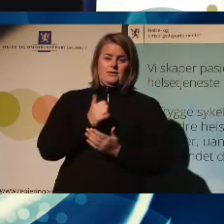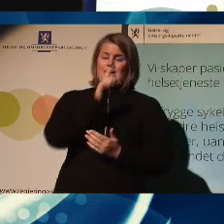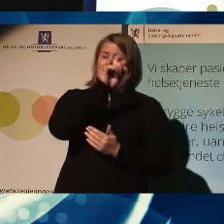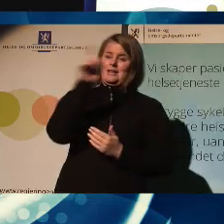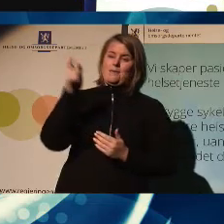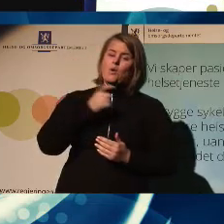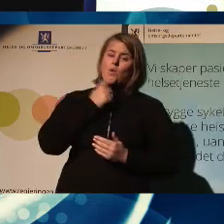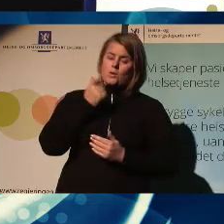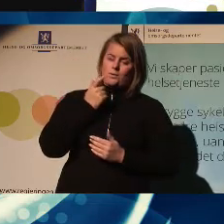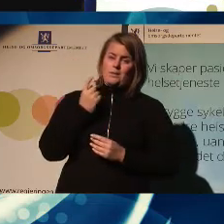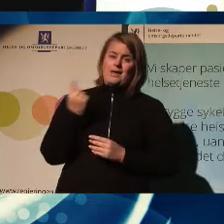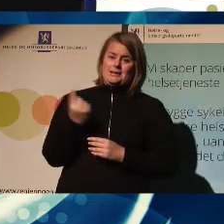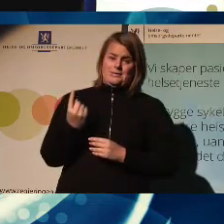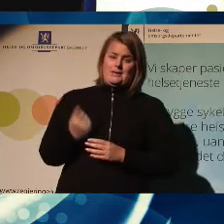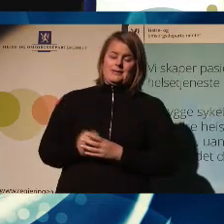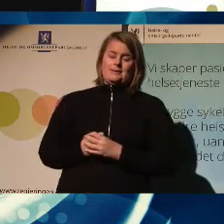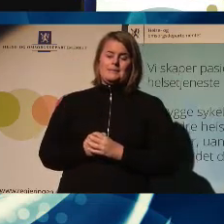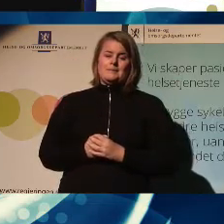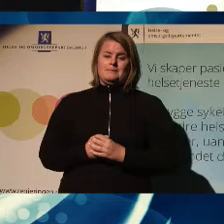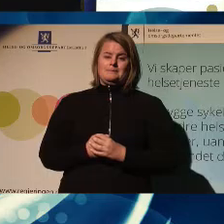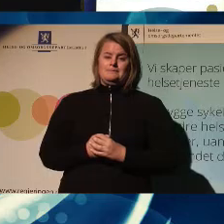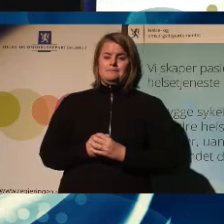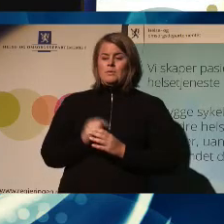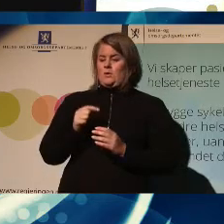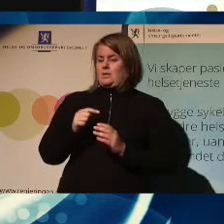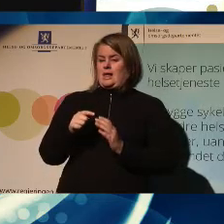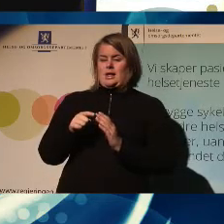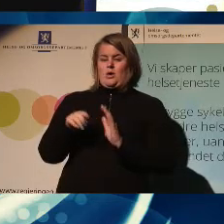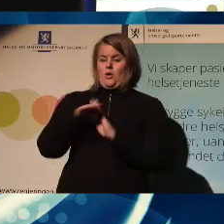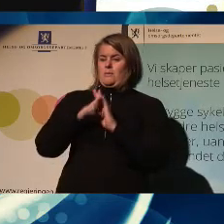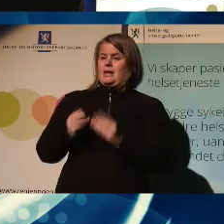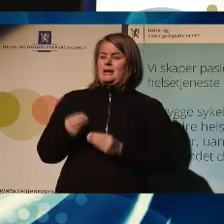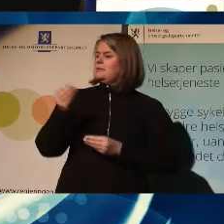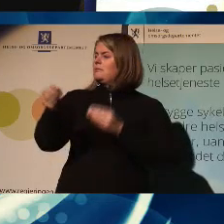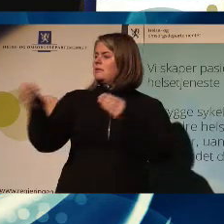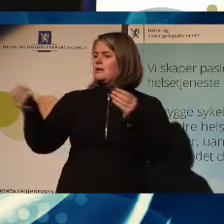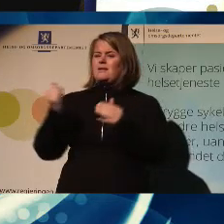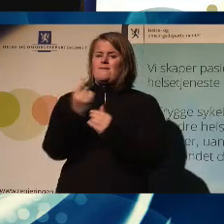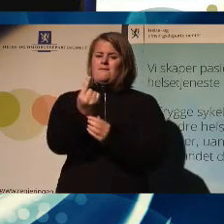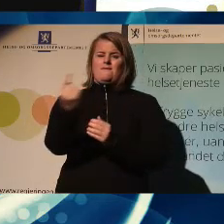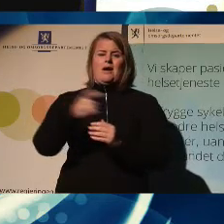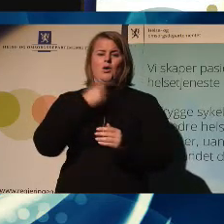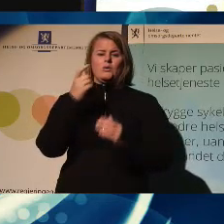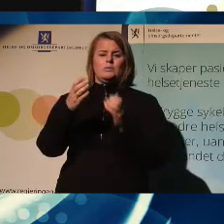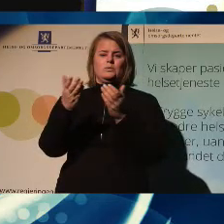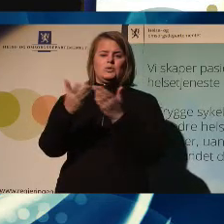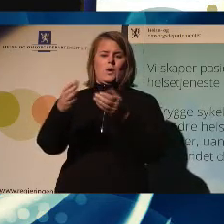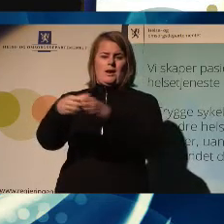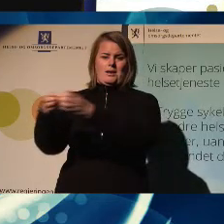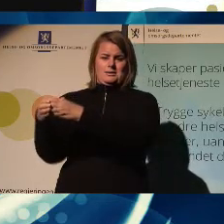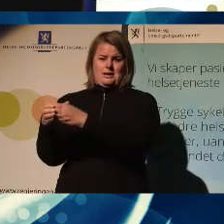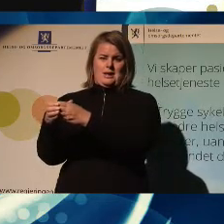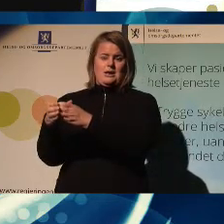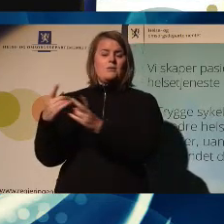ensomhet. Den er inne i alle ungdomsskoleklasser. Vi er også inne med dette